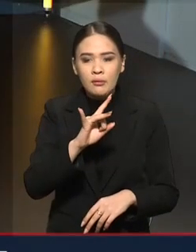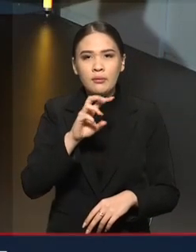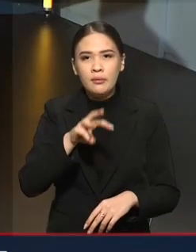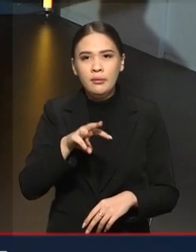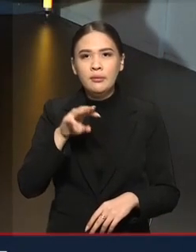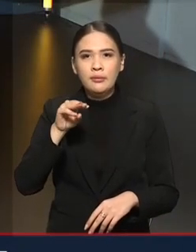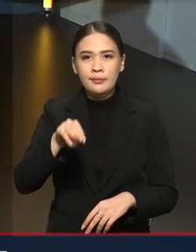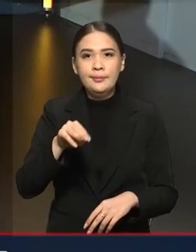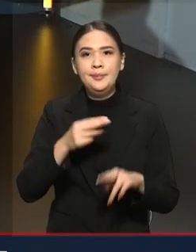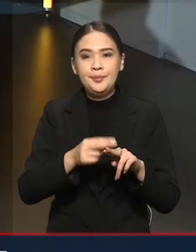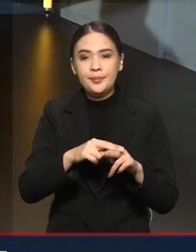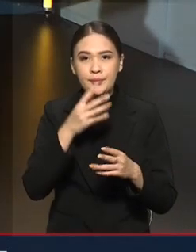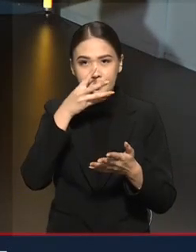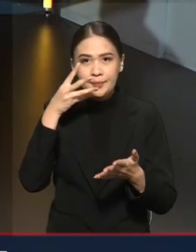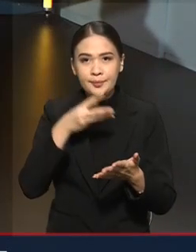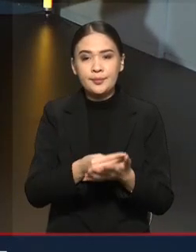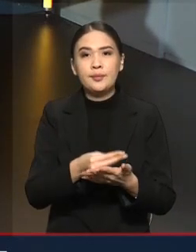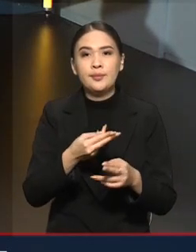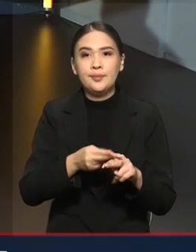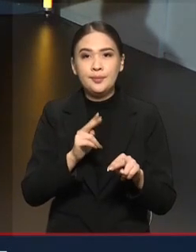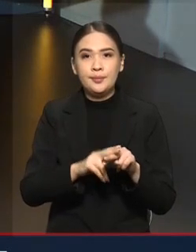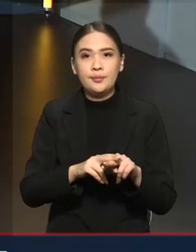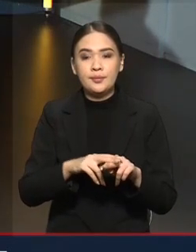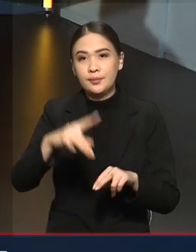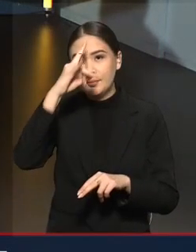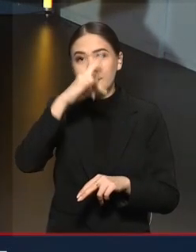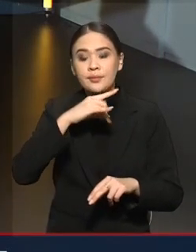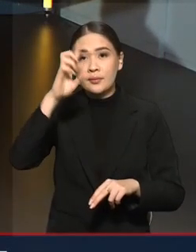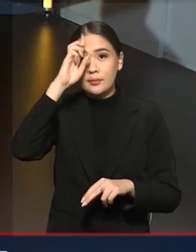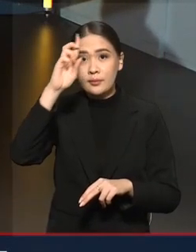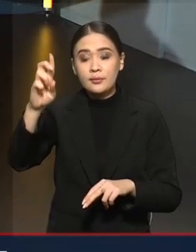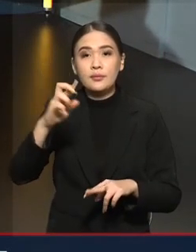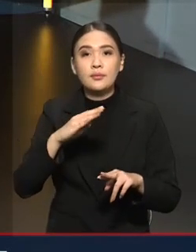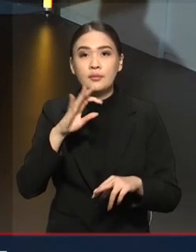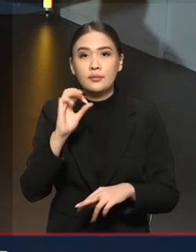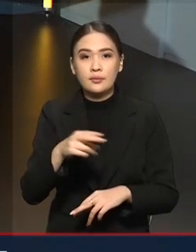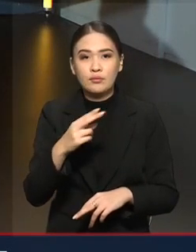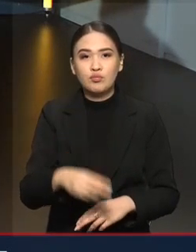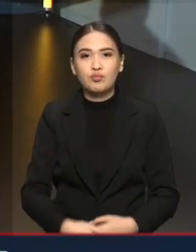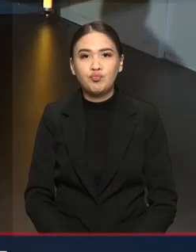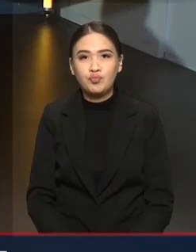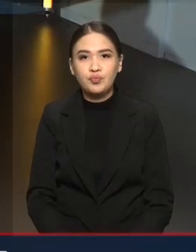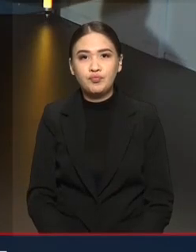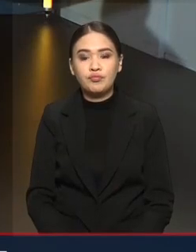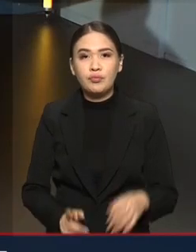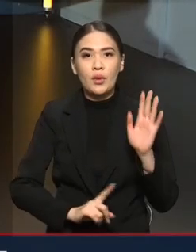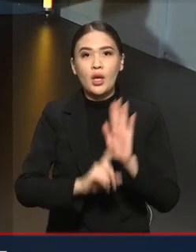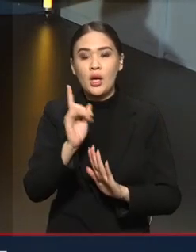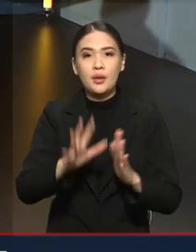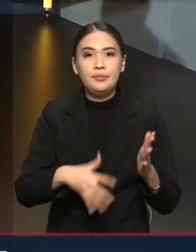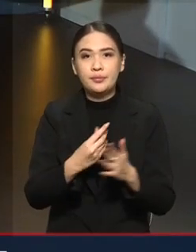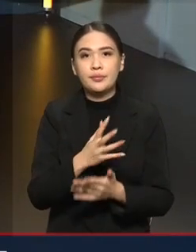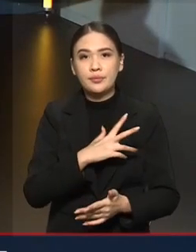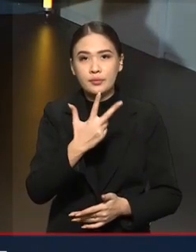атата в собственность Казахстанского государственного фонда первоначальная сумма была